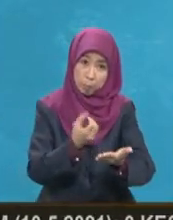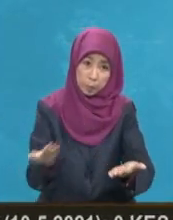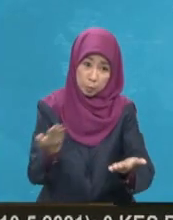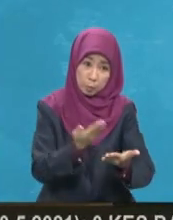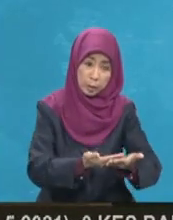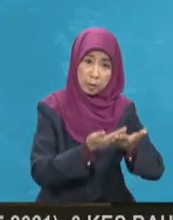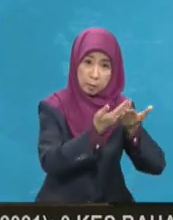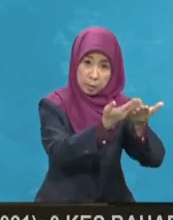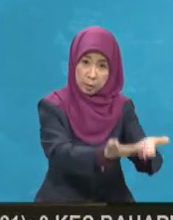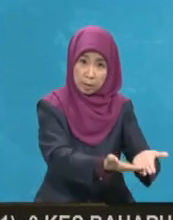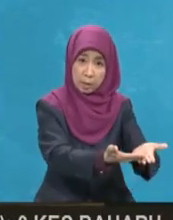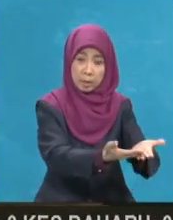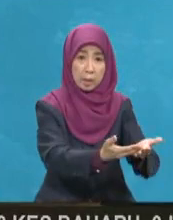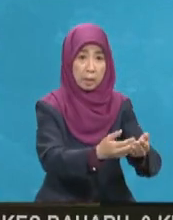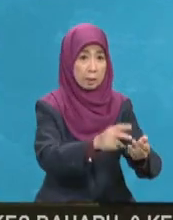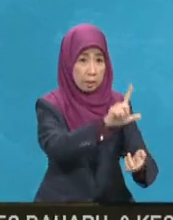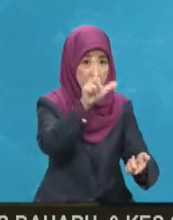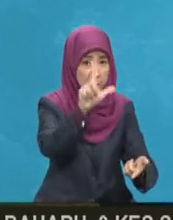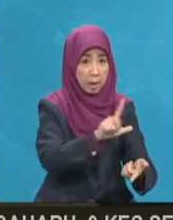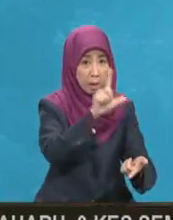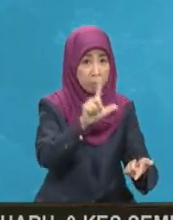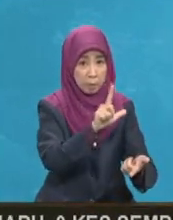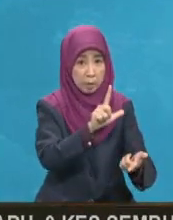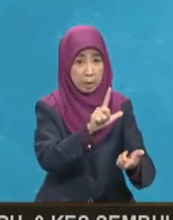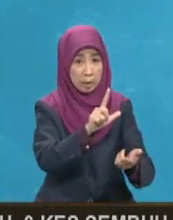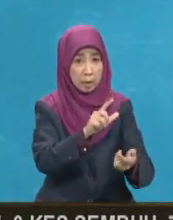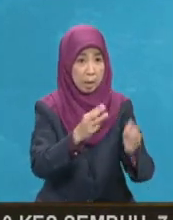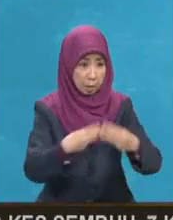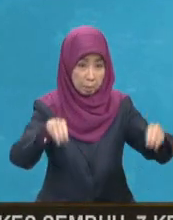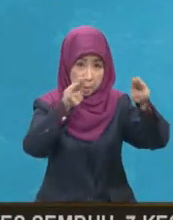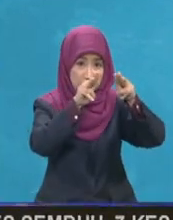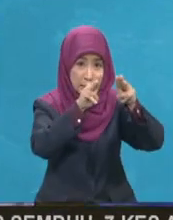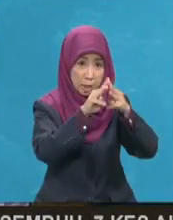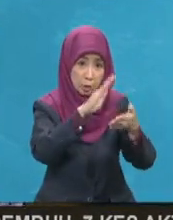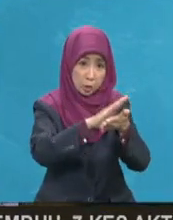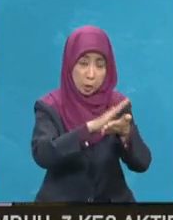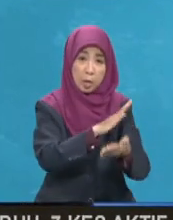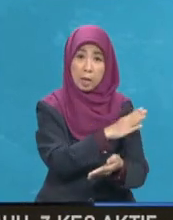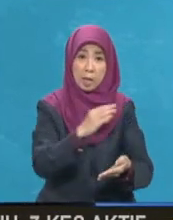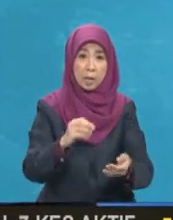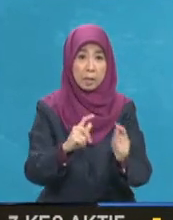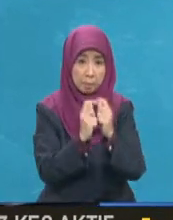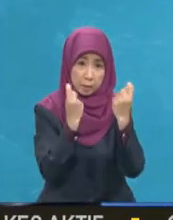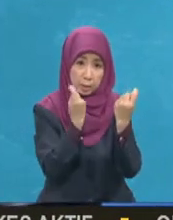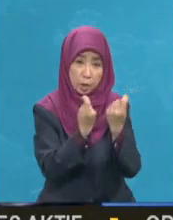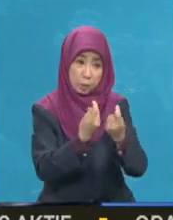dan diserahkan ke perpustakaan yang memerlukan seperti perpustakaan masjid sekolah dan persatuan